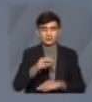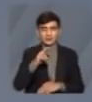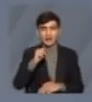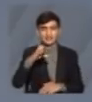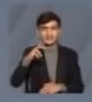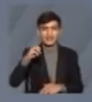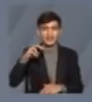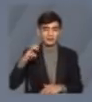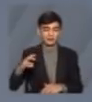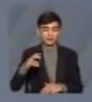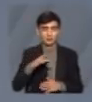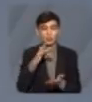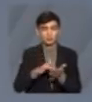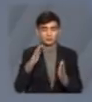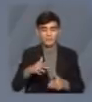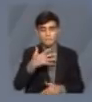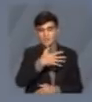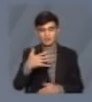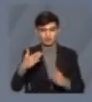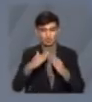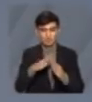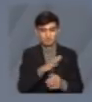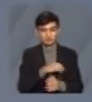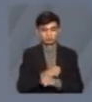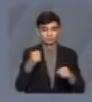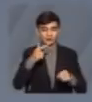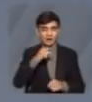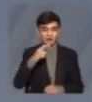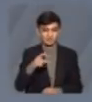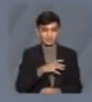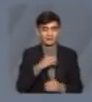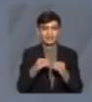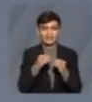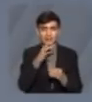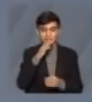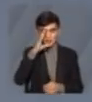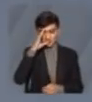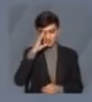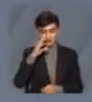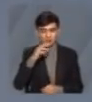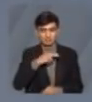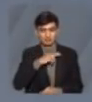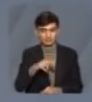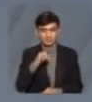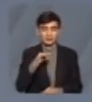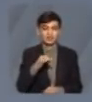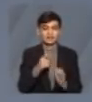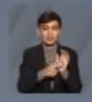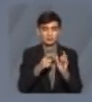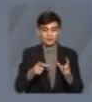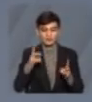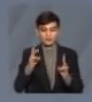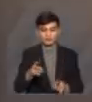Қаскелең қаласында 5 қабатты үйде газ жарылды. Жарылыс салдарынан 10 жасар бала көз жұмып, 7 адам түрлі дене жарақатын алған.